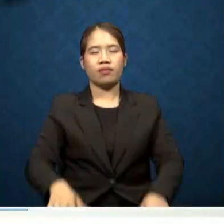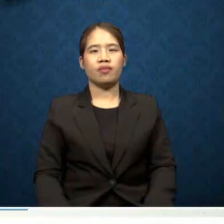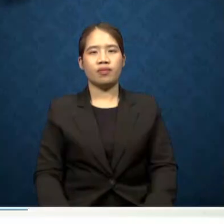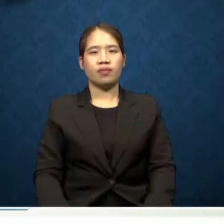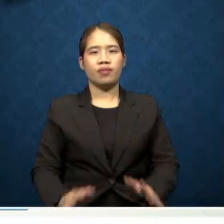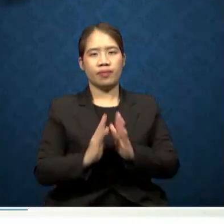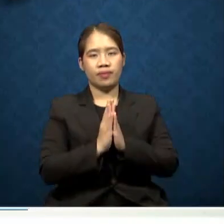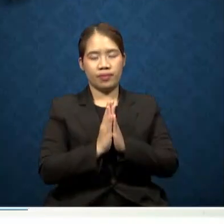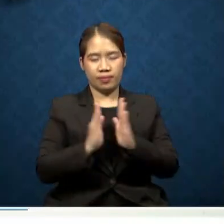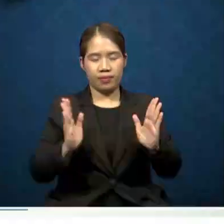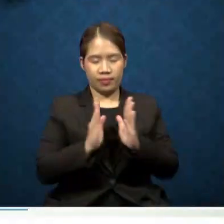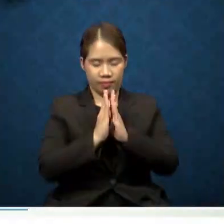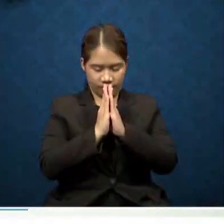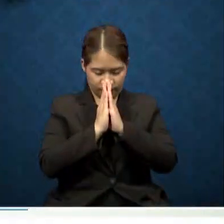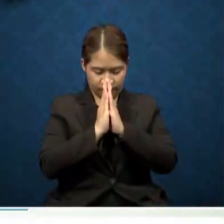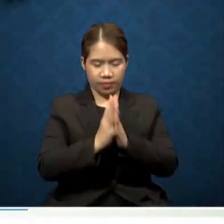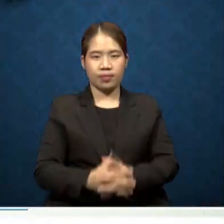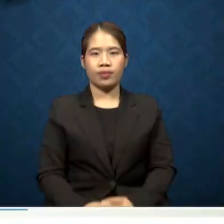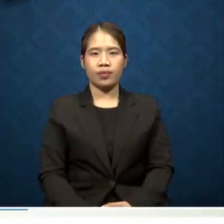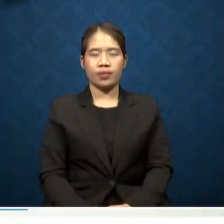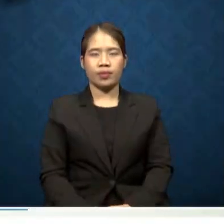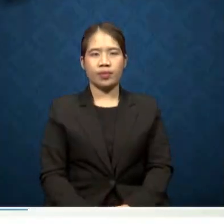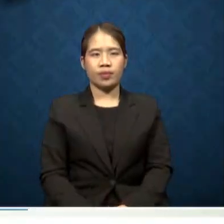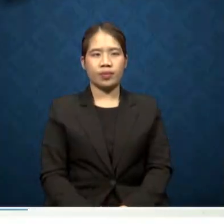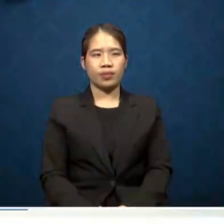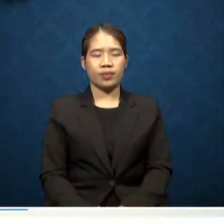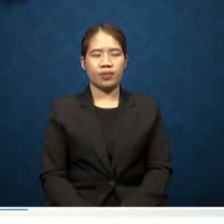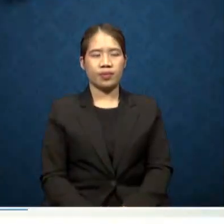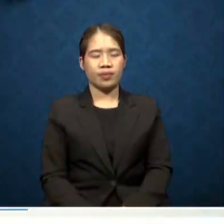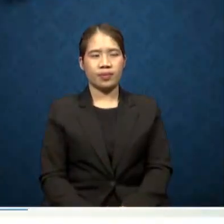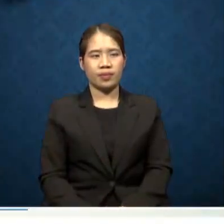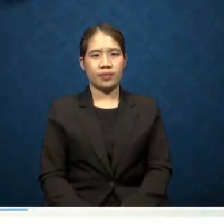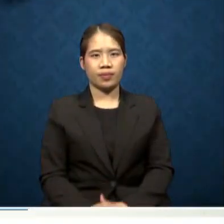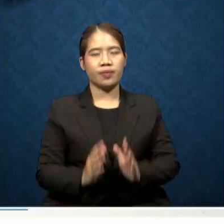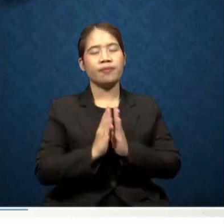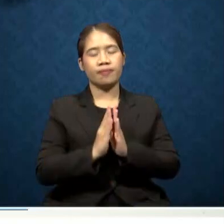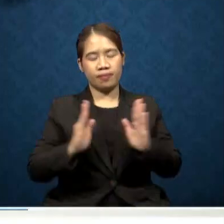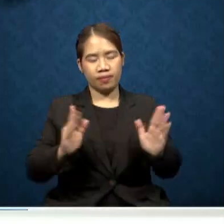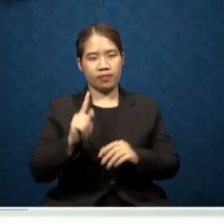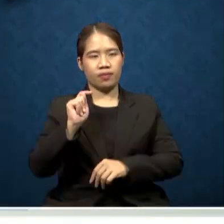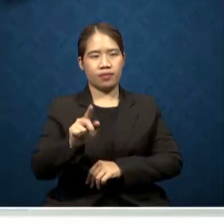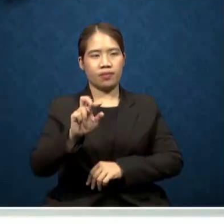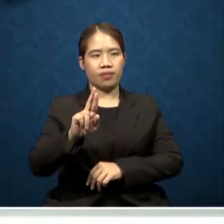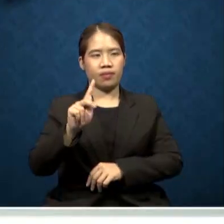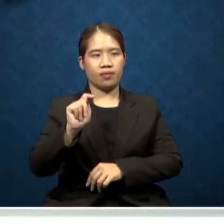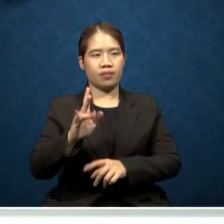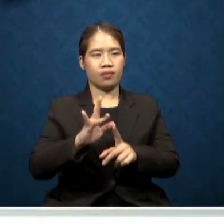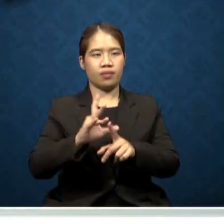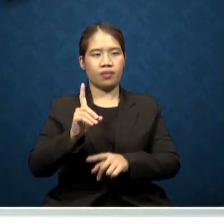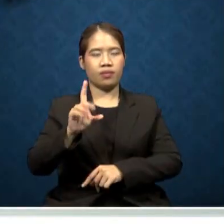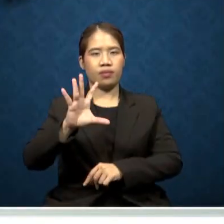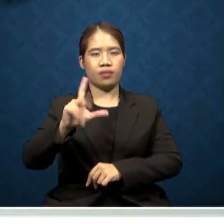ท่านครับกราบเรียนท่านประธานด้วยความเคารพครับขอบคุณท่านทรงเดชเสมอคำรองประธานคณะ